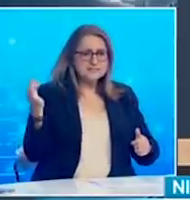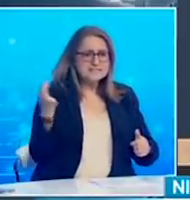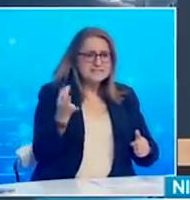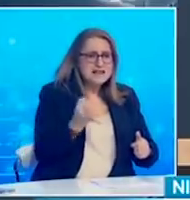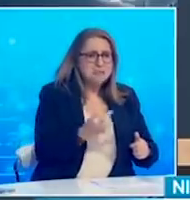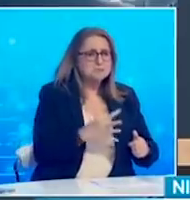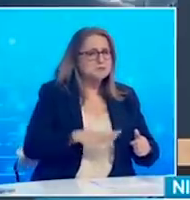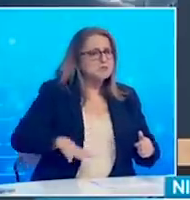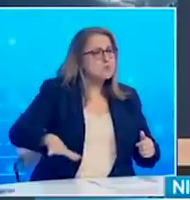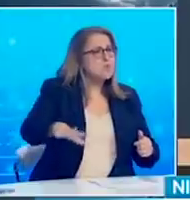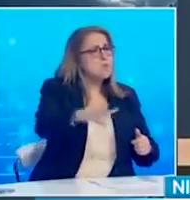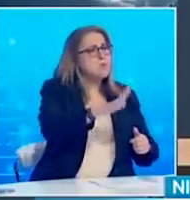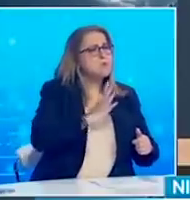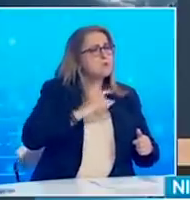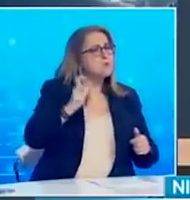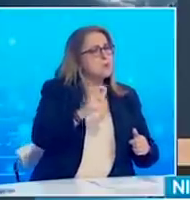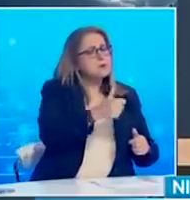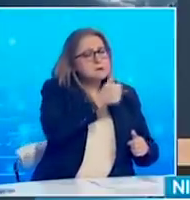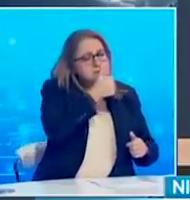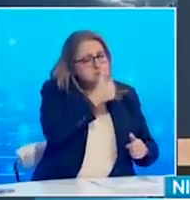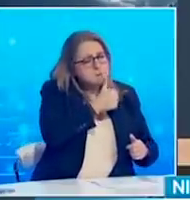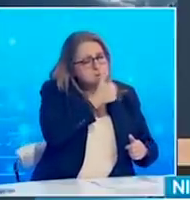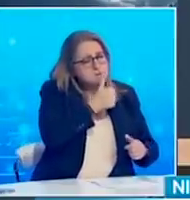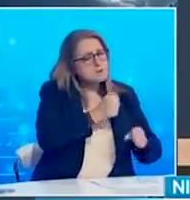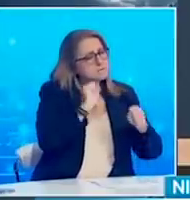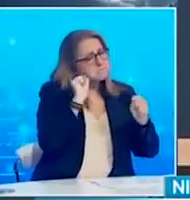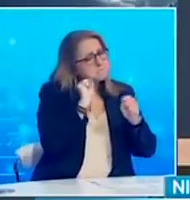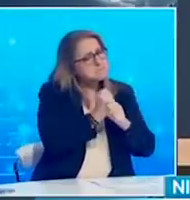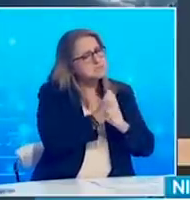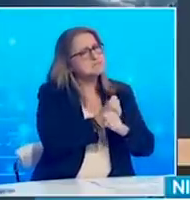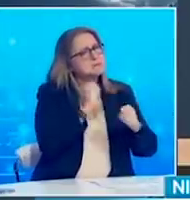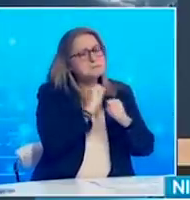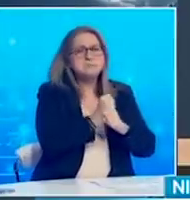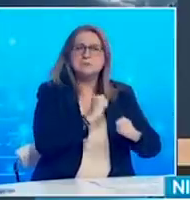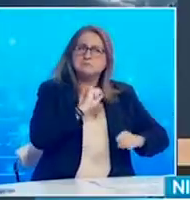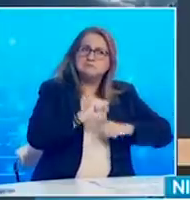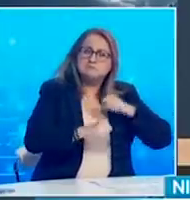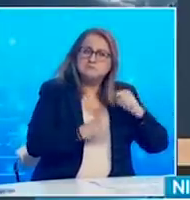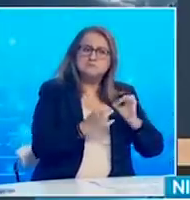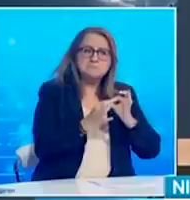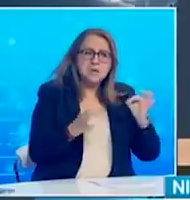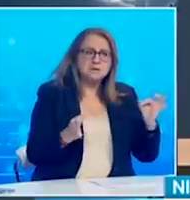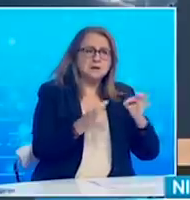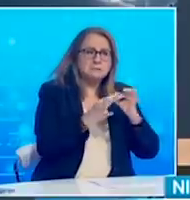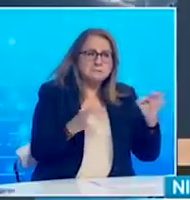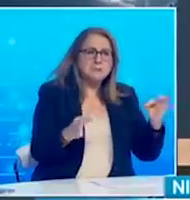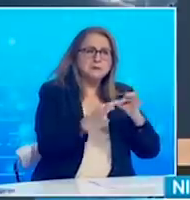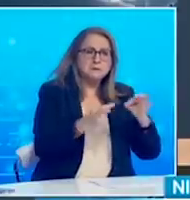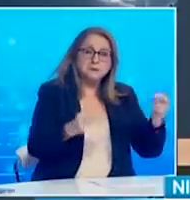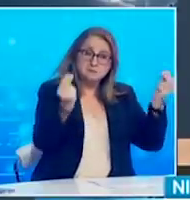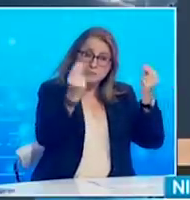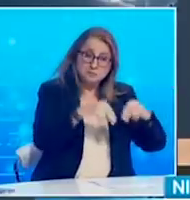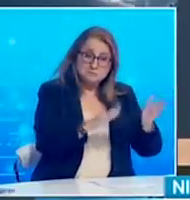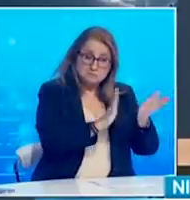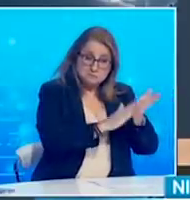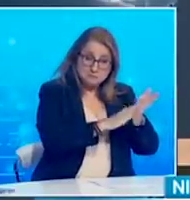τους μήνες με επιμονή, με υπομονή εφαρμόσαν μέτρα και φέραν αποτέλεσμα, γιατί είναι δικό τους το αποτέλεσμα, η